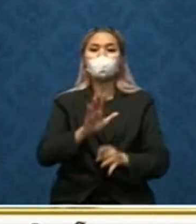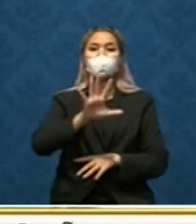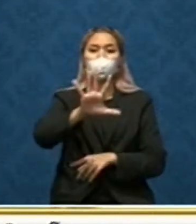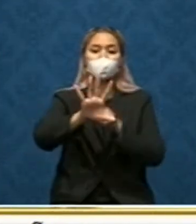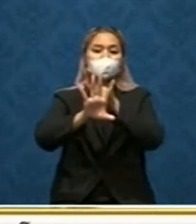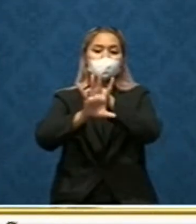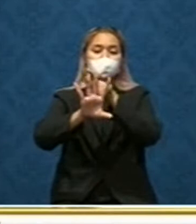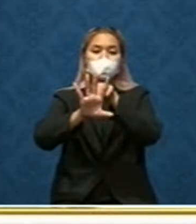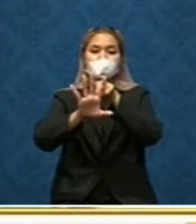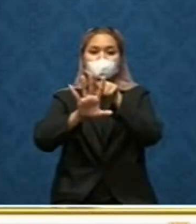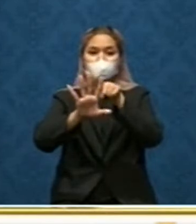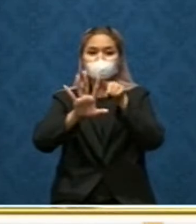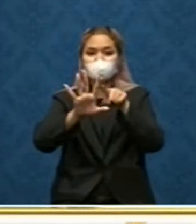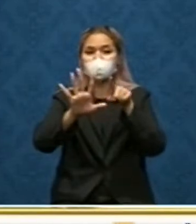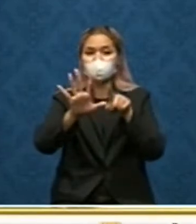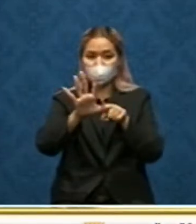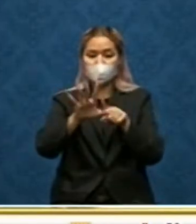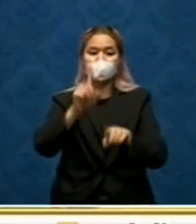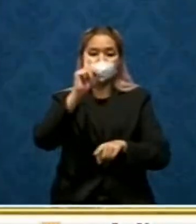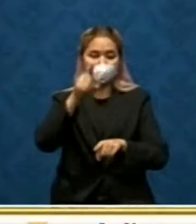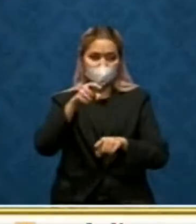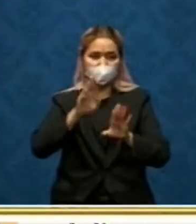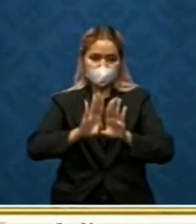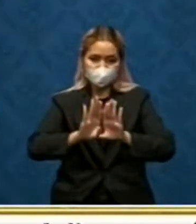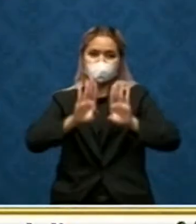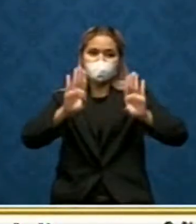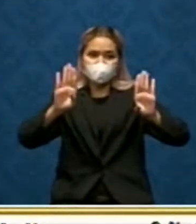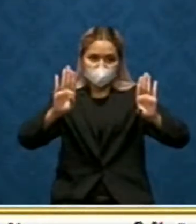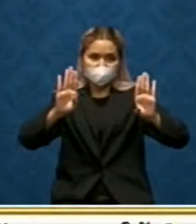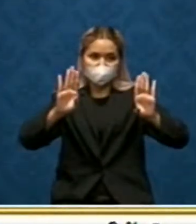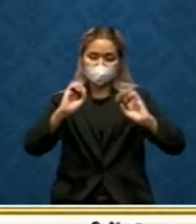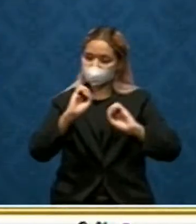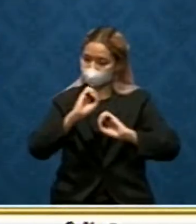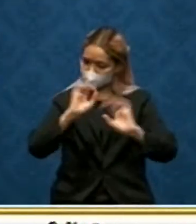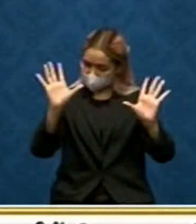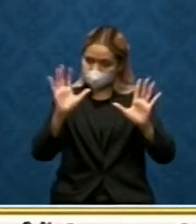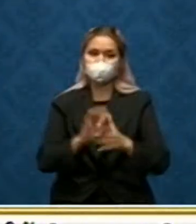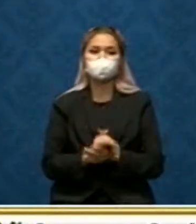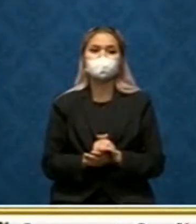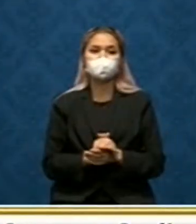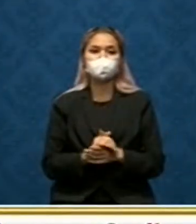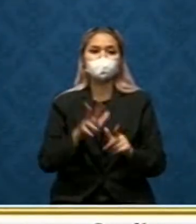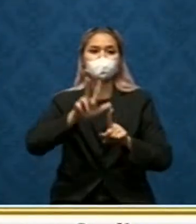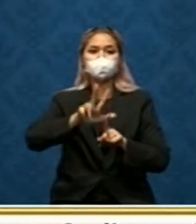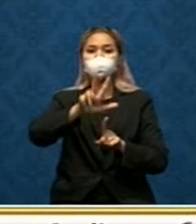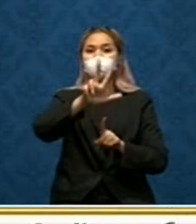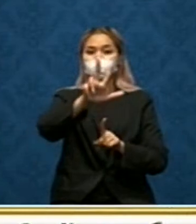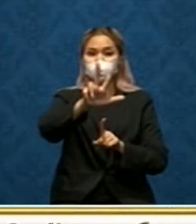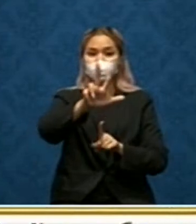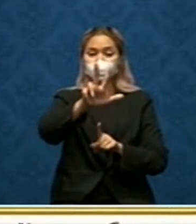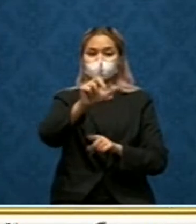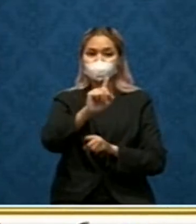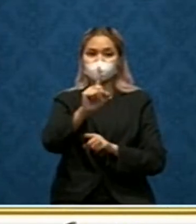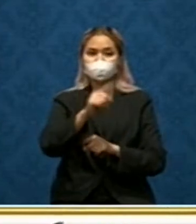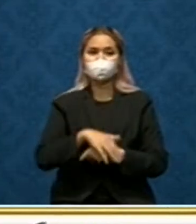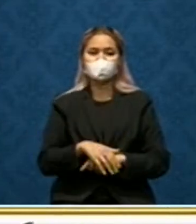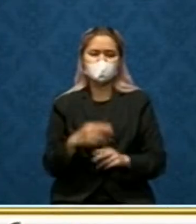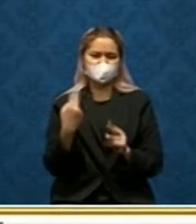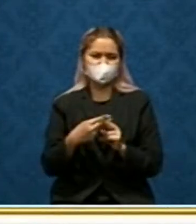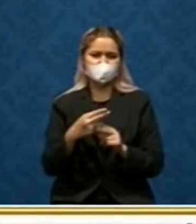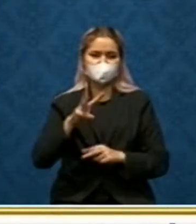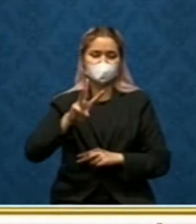ัชิ แสดงนะ ไม่แดง ผมผดจ ขร์มอนะ ต้สนอง นจะใบผมนะสาม มือดีี มืดัง ดัง ติศนุ